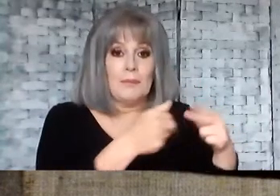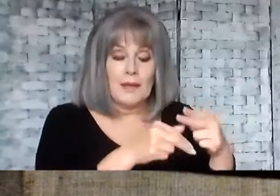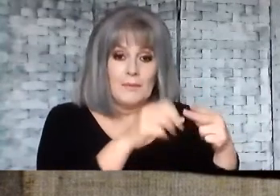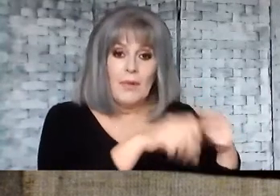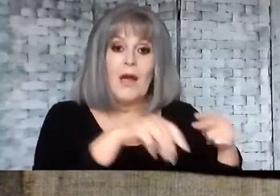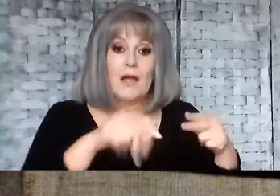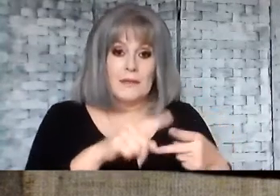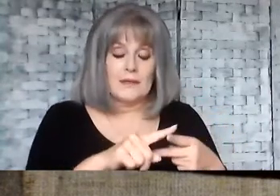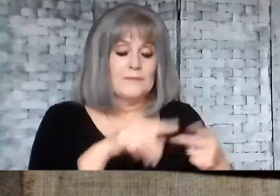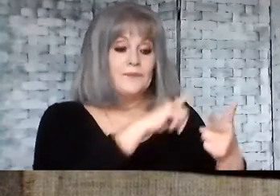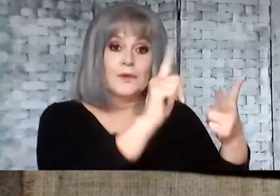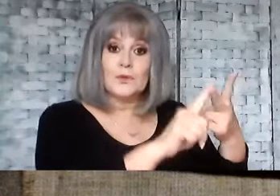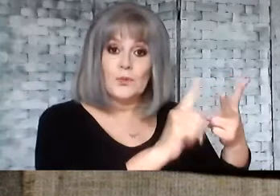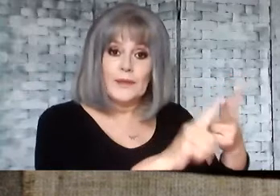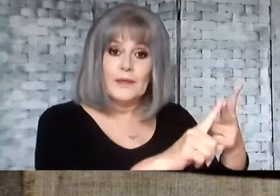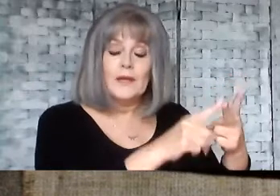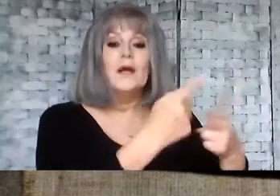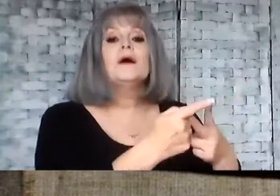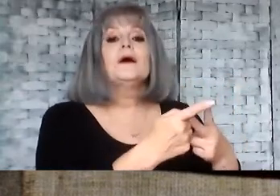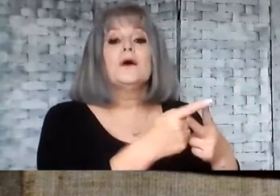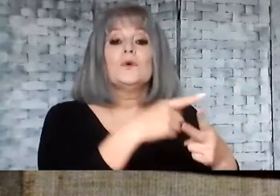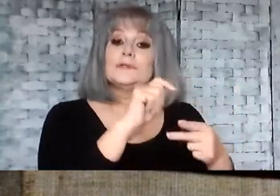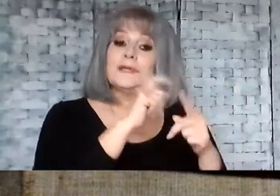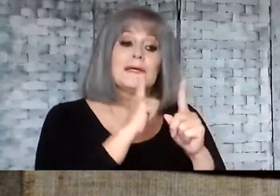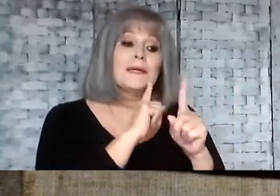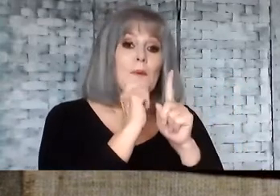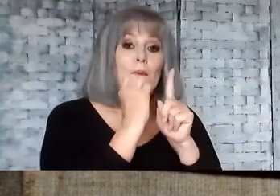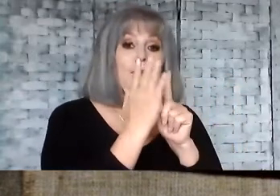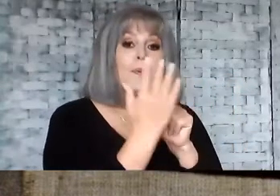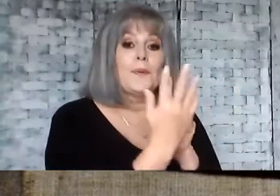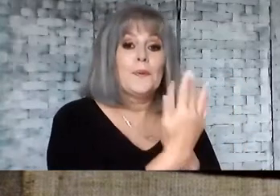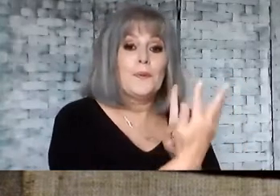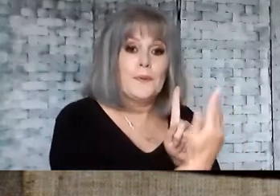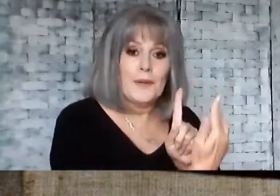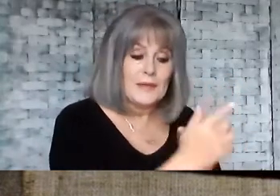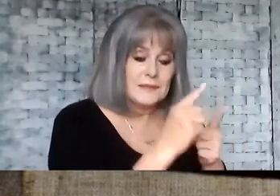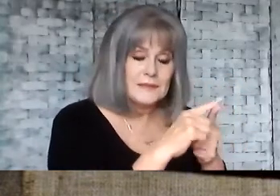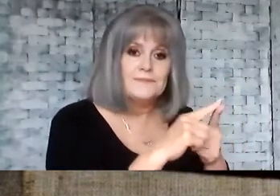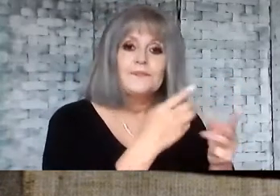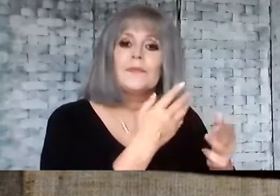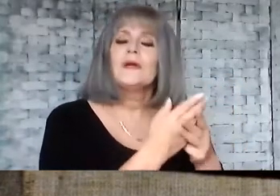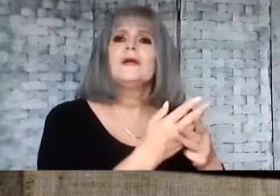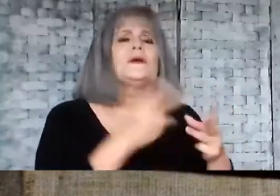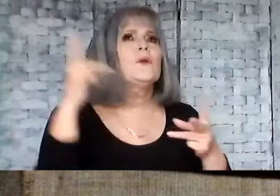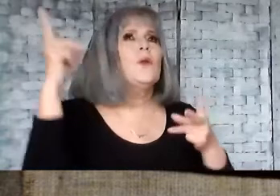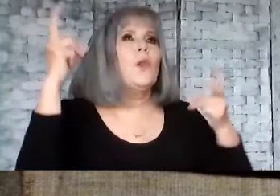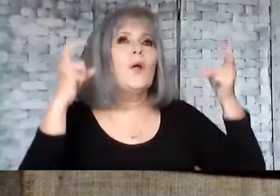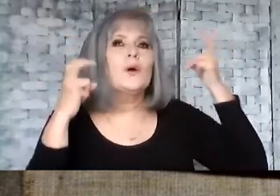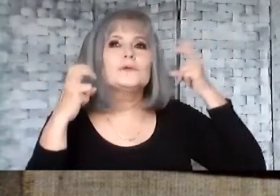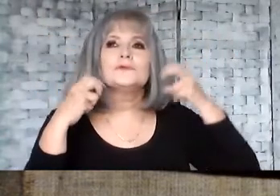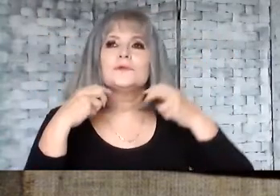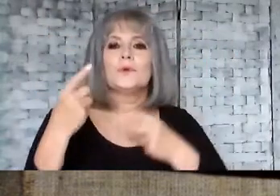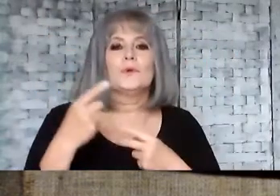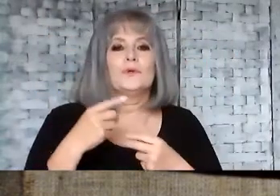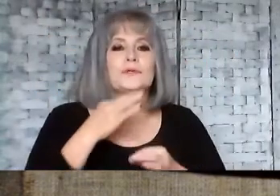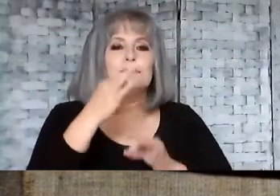ken. En ons steek gewoonlik 'n kers aan, want hierdie story gaan oor Jesus. En terwyl ons hierdie story luister en oor